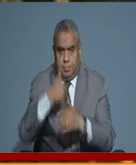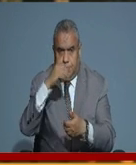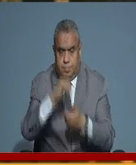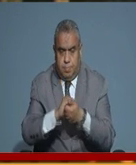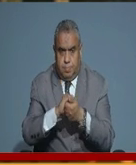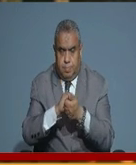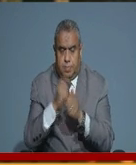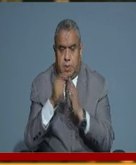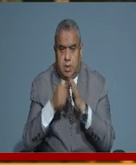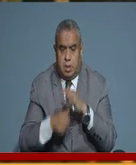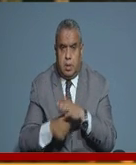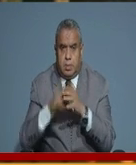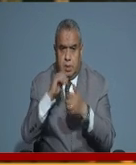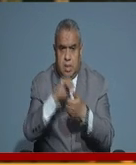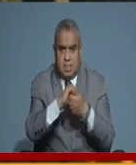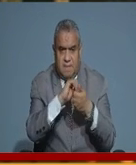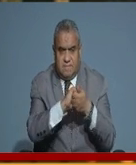بناء